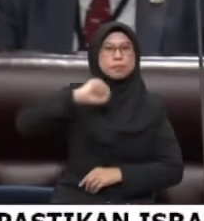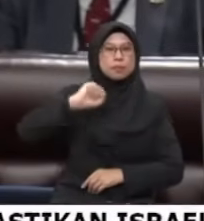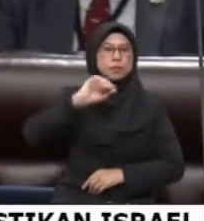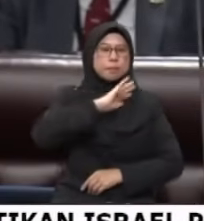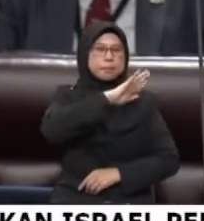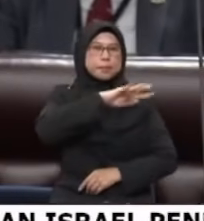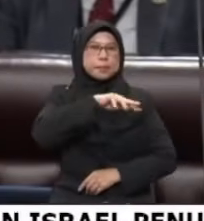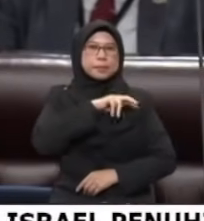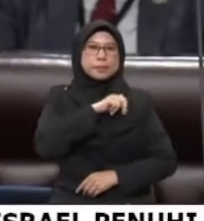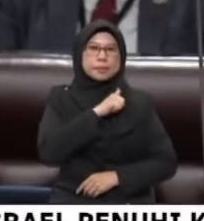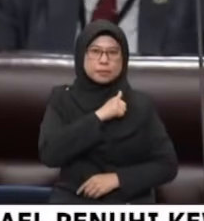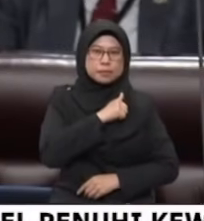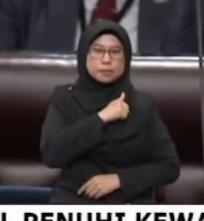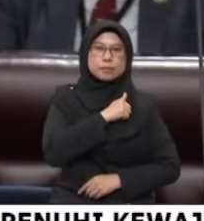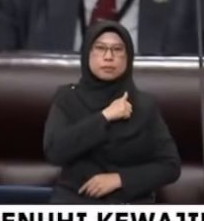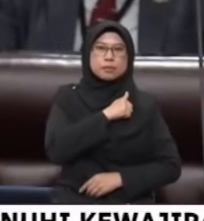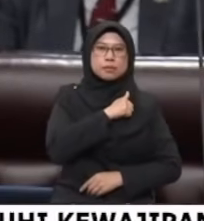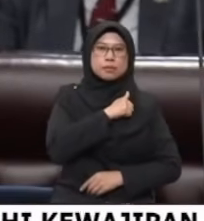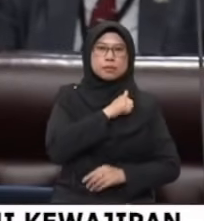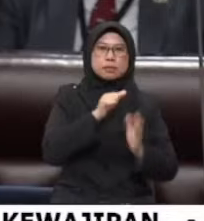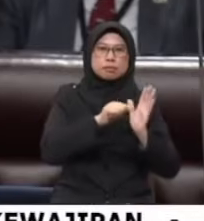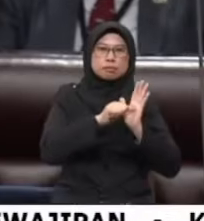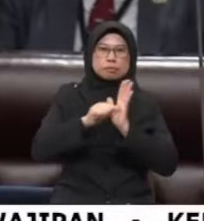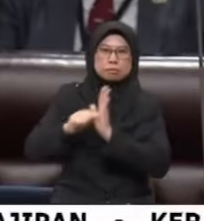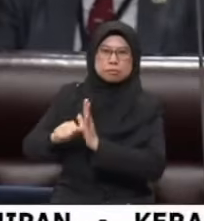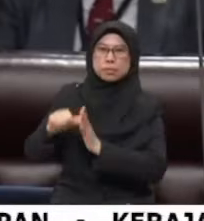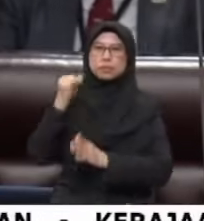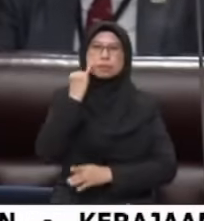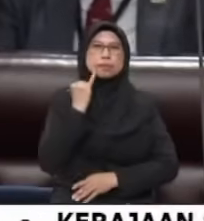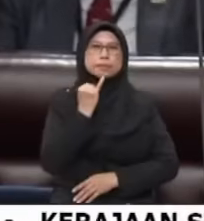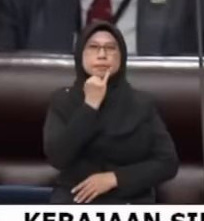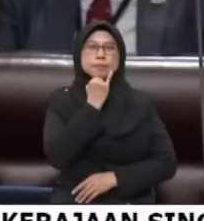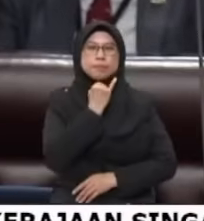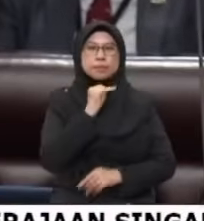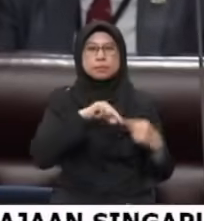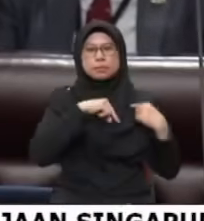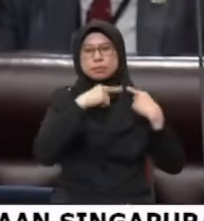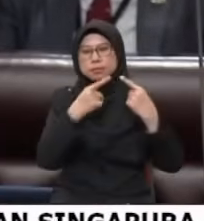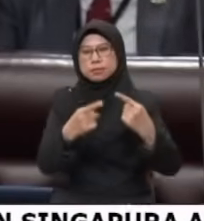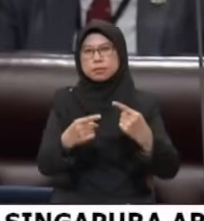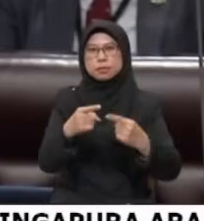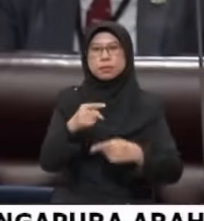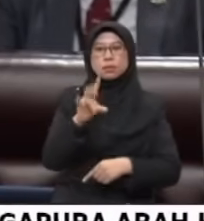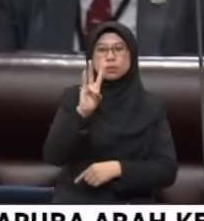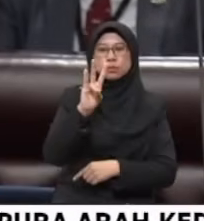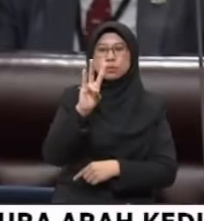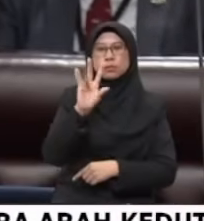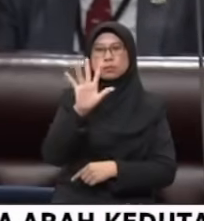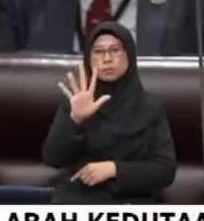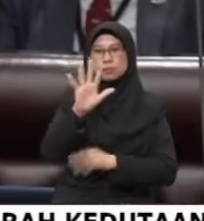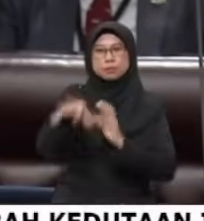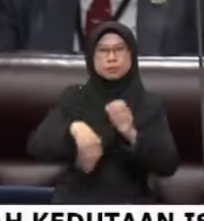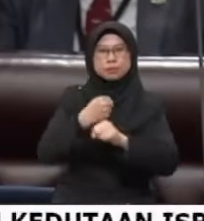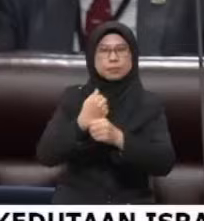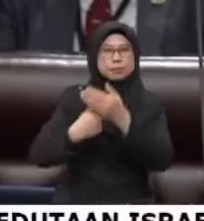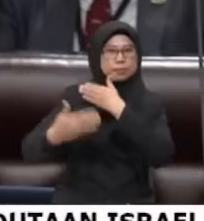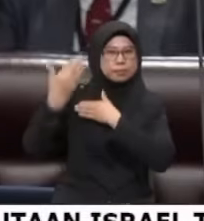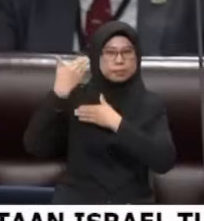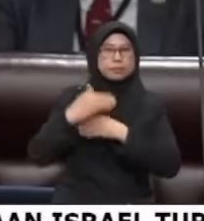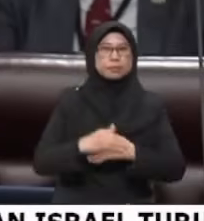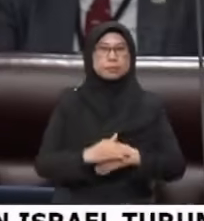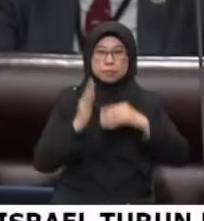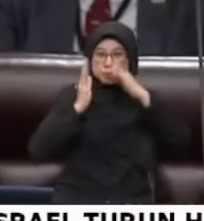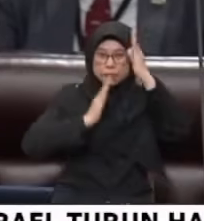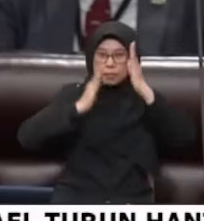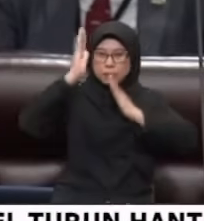Palestin yang telah ditindas oleh rejim Israel sejak 75 tahun yang lalu Malaysia